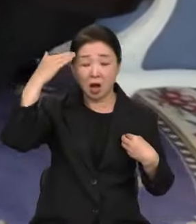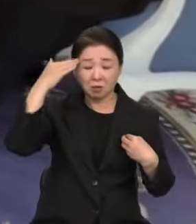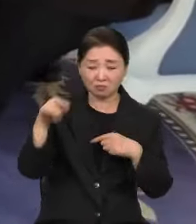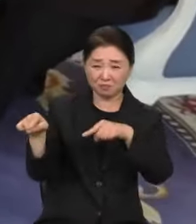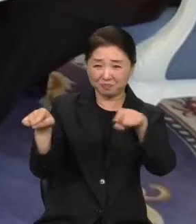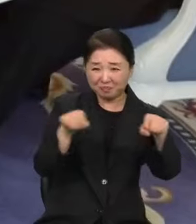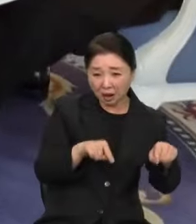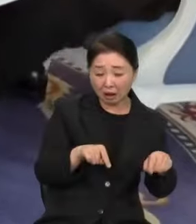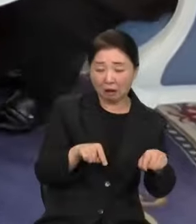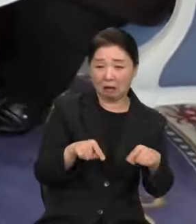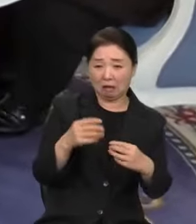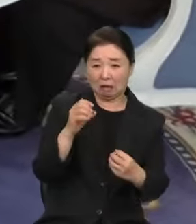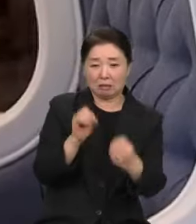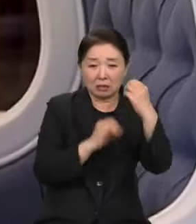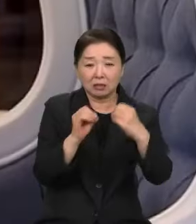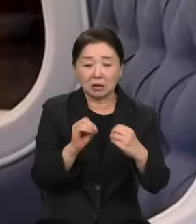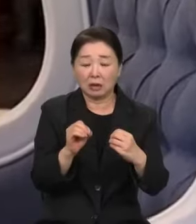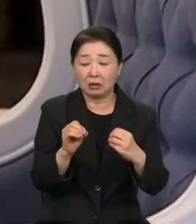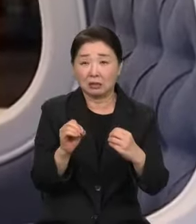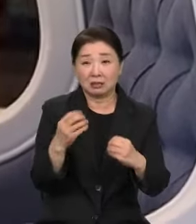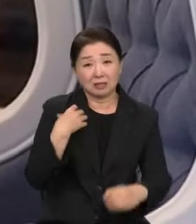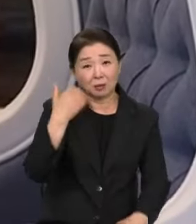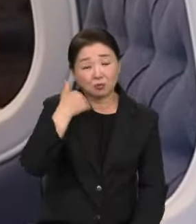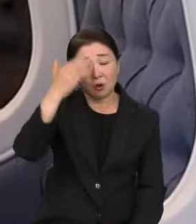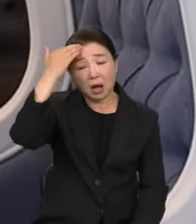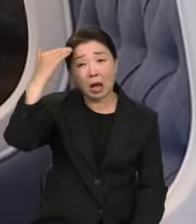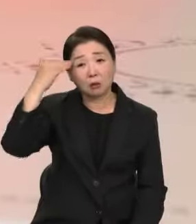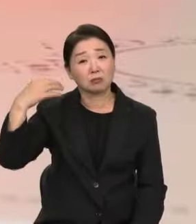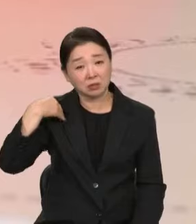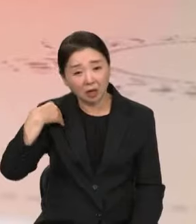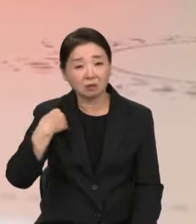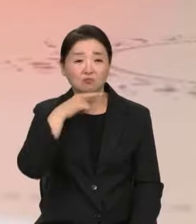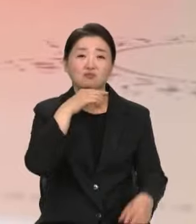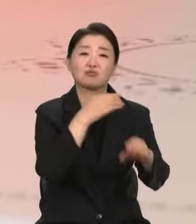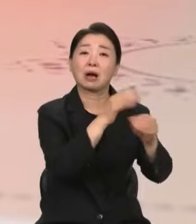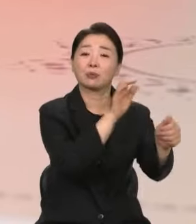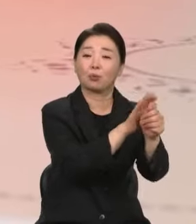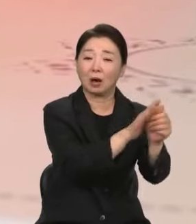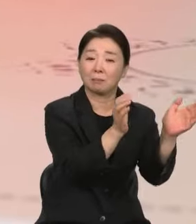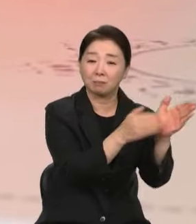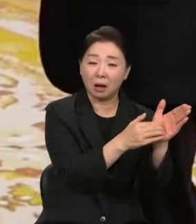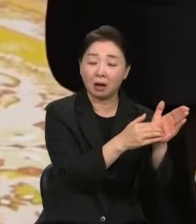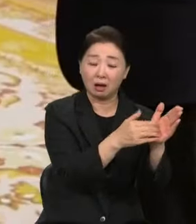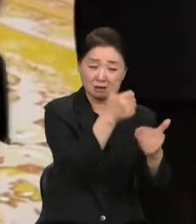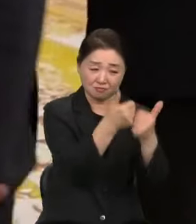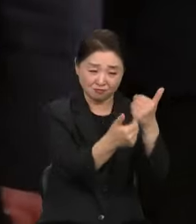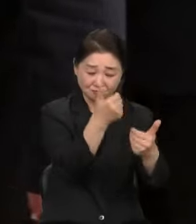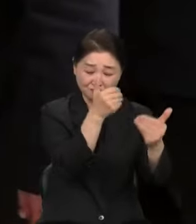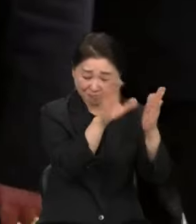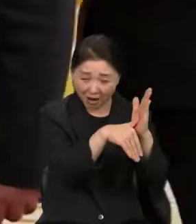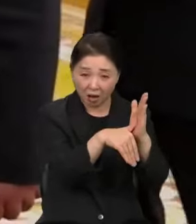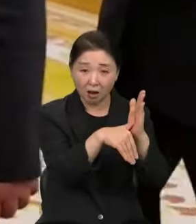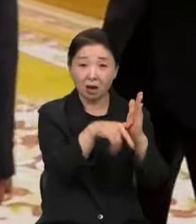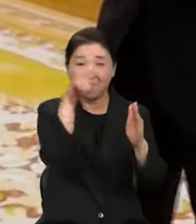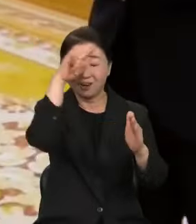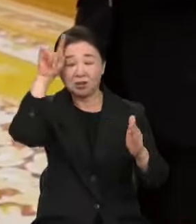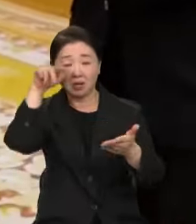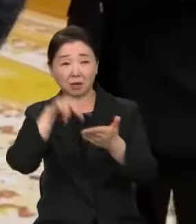책임이라는 북한의 주장에 힘을 실었습니다. 분쟁이 발생하면 북한에 군사 지원을 할 거라고 엄포도